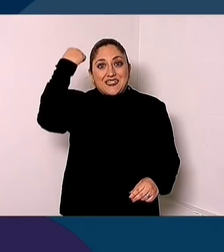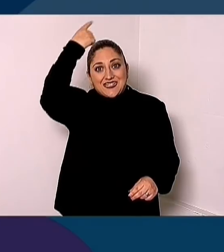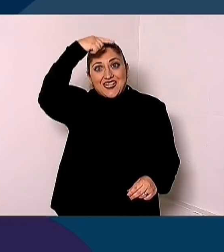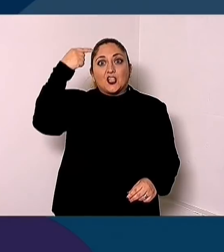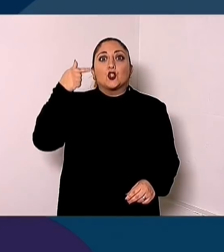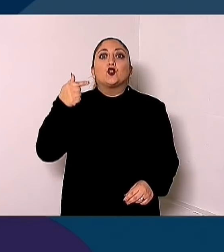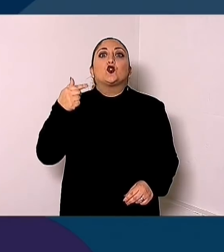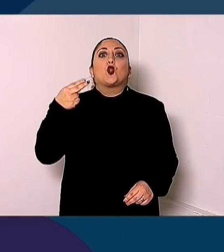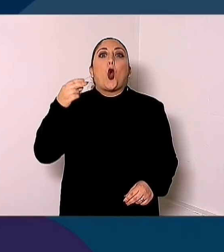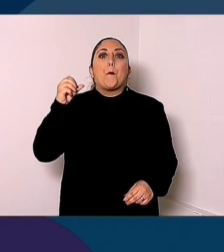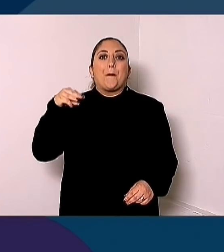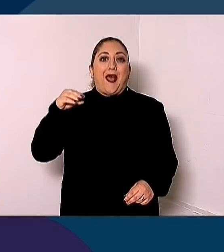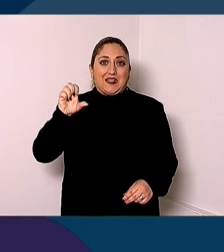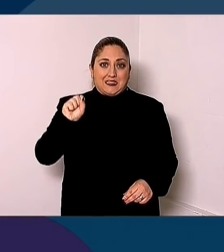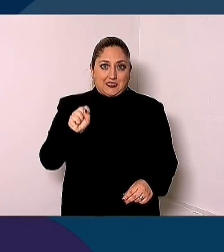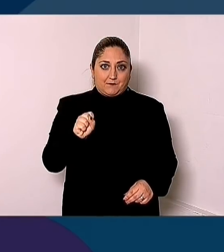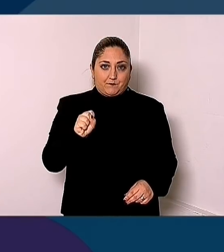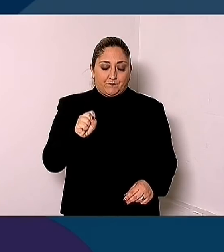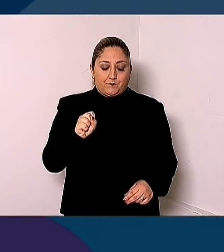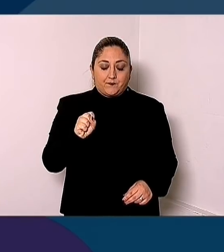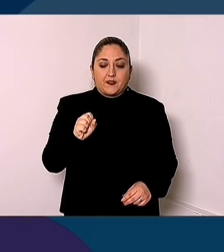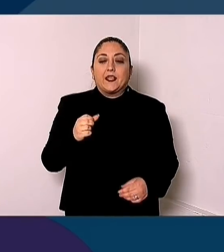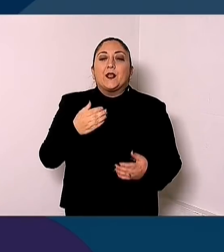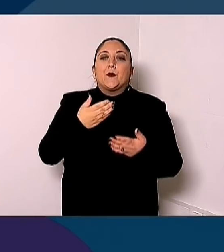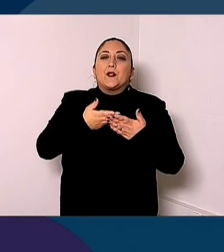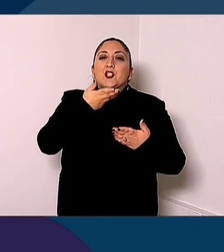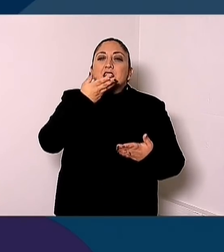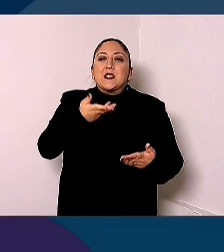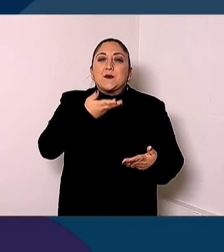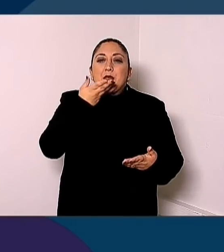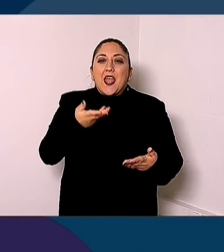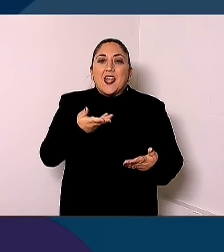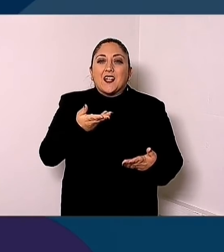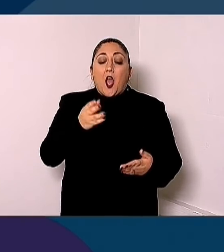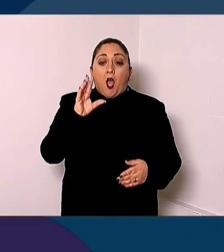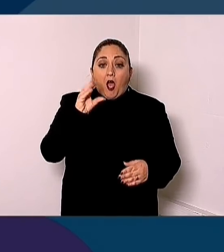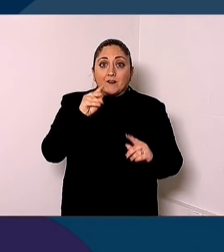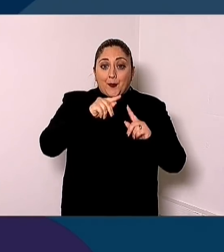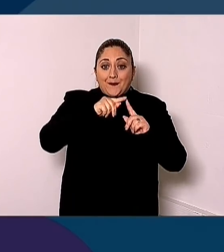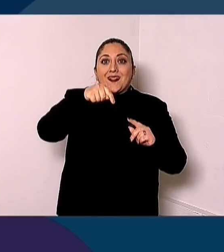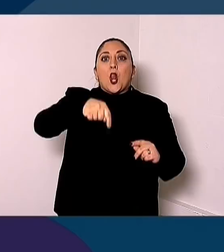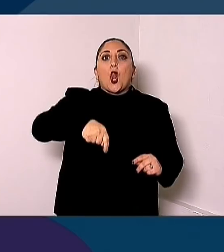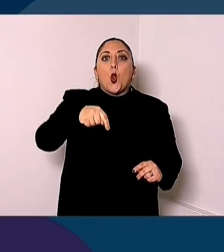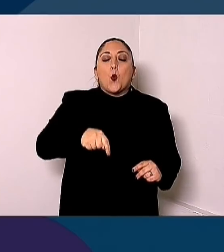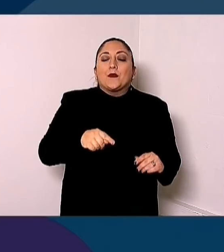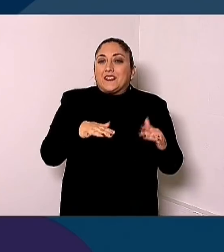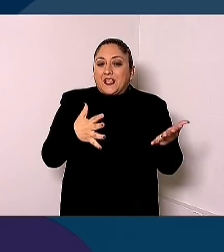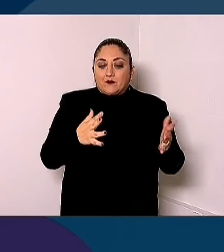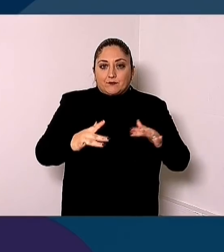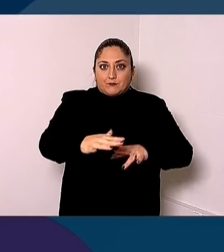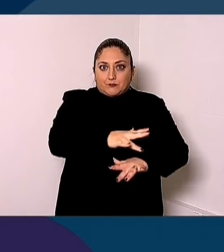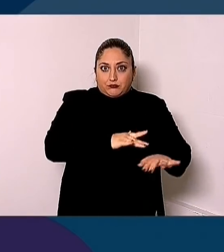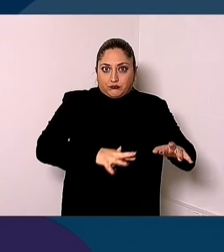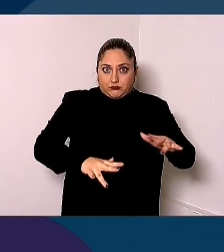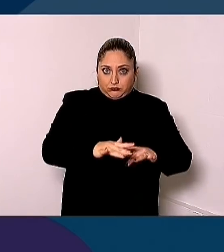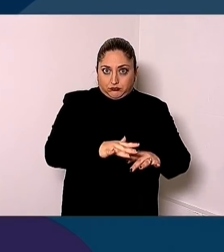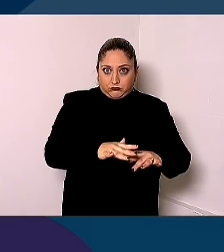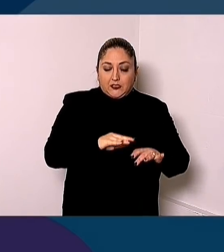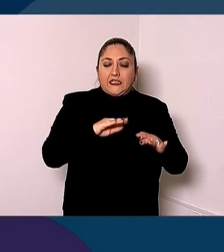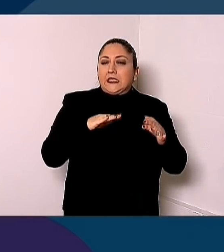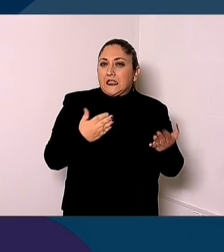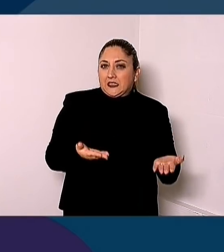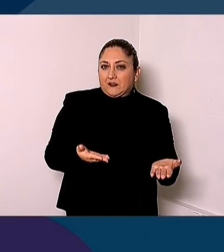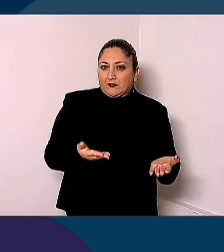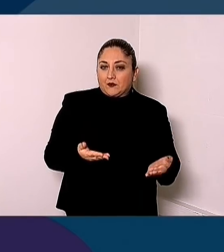Tajb nibdew mill-ewwel każijiet ta' trasmissjoni lokali li huma l-maġġor parti tal-każijiet li għandna llum. U